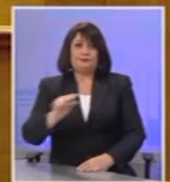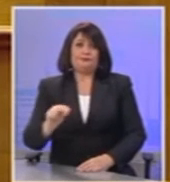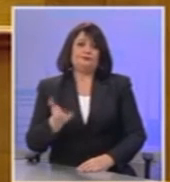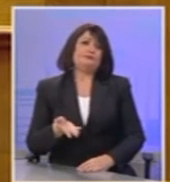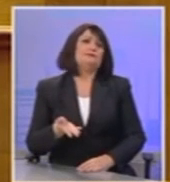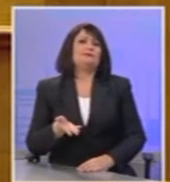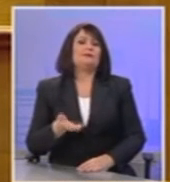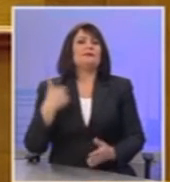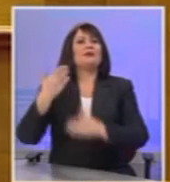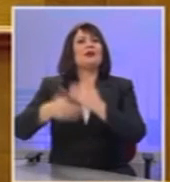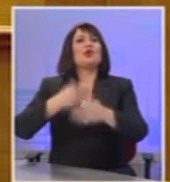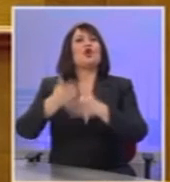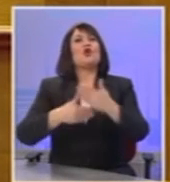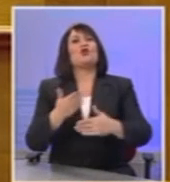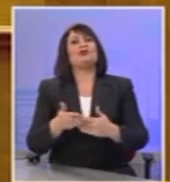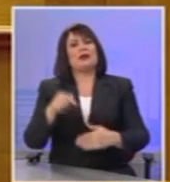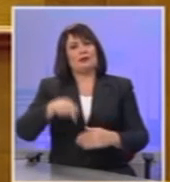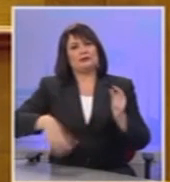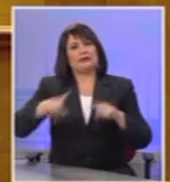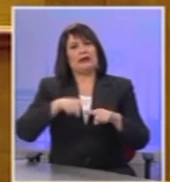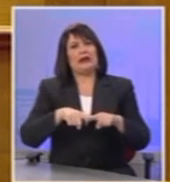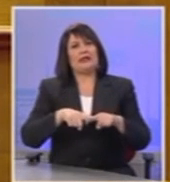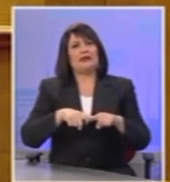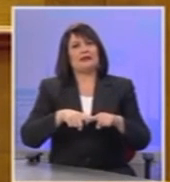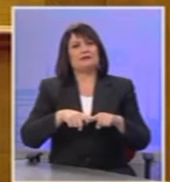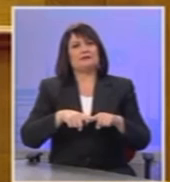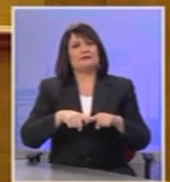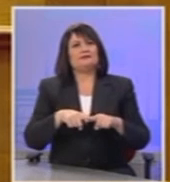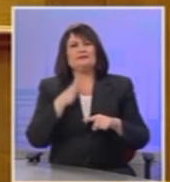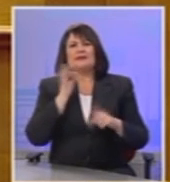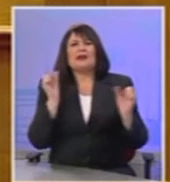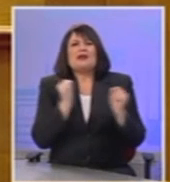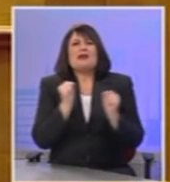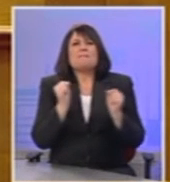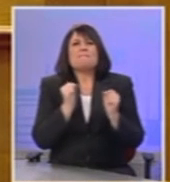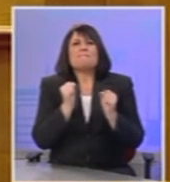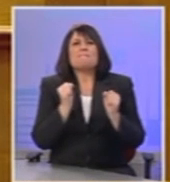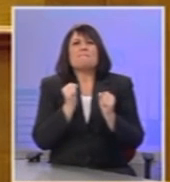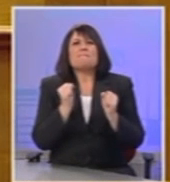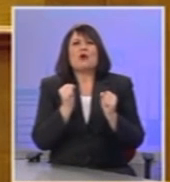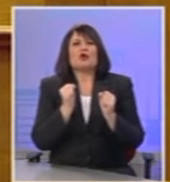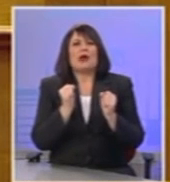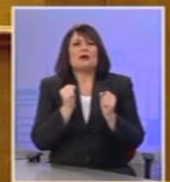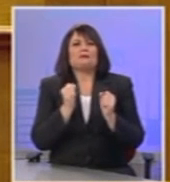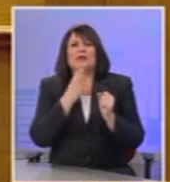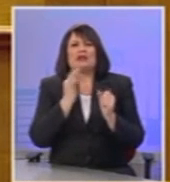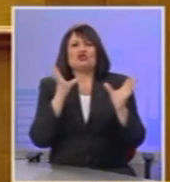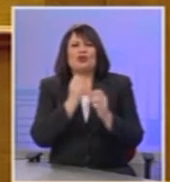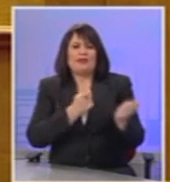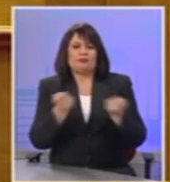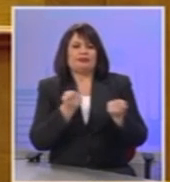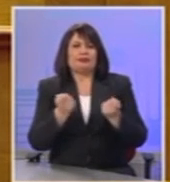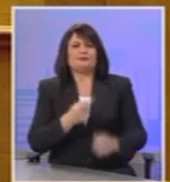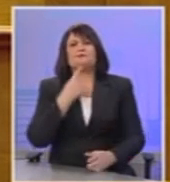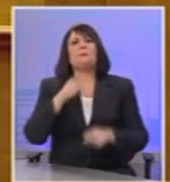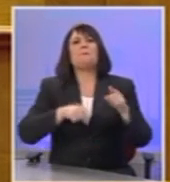Και δεκαετίες σε αυτή τη χώρα, στον ατέλειωτο χειμώνα της ελληνικής κομματικής διοίκησης. Να σας δώσω